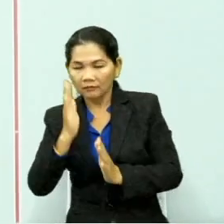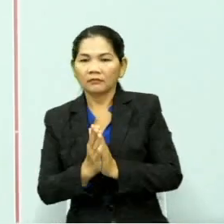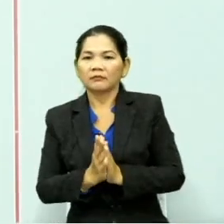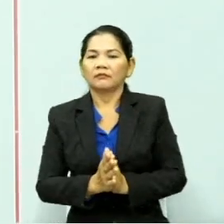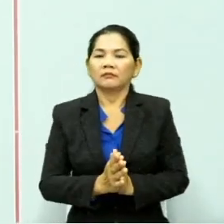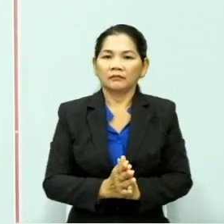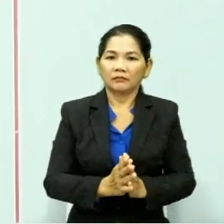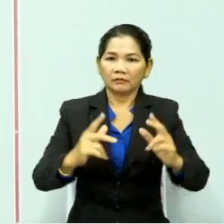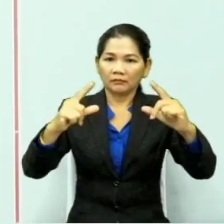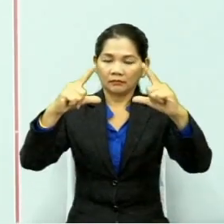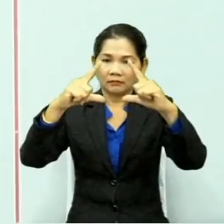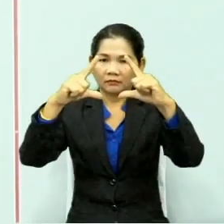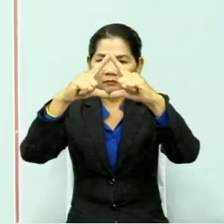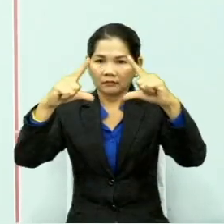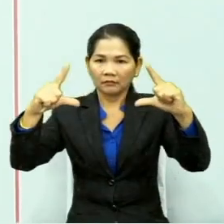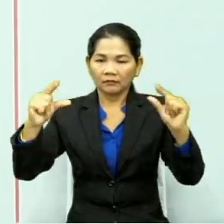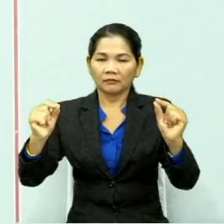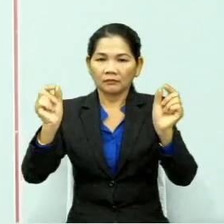tì sầy